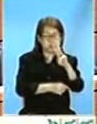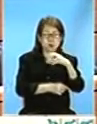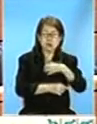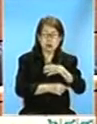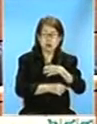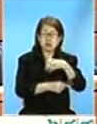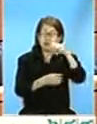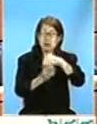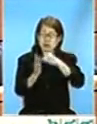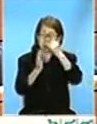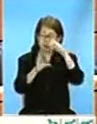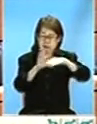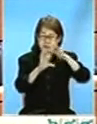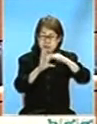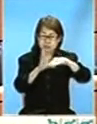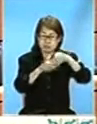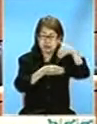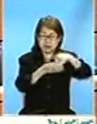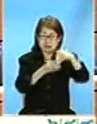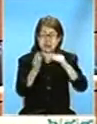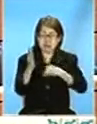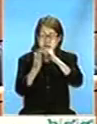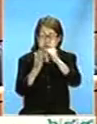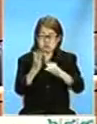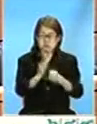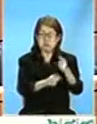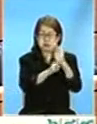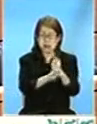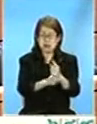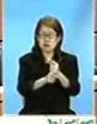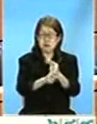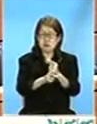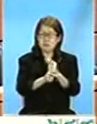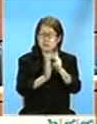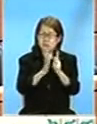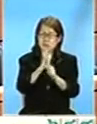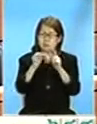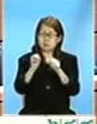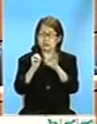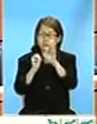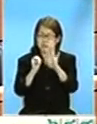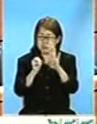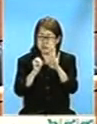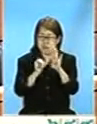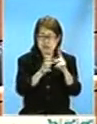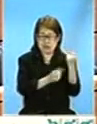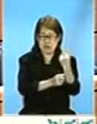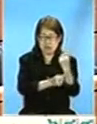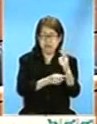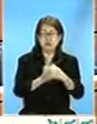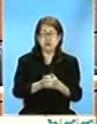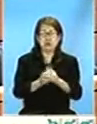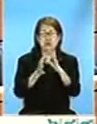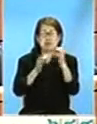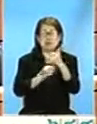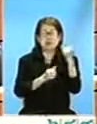พึงมีให้คำนวณตามวิธีที่บัญญัติไว้ในมาตรา94เอาเกณฑ์การคำนวณเท่านั้นไม่เกี่ยวกับเรื่องอื่นนะครับประเด็นนี้